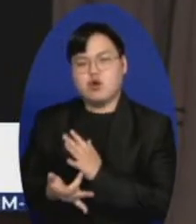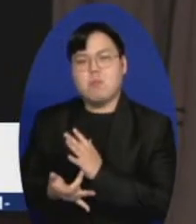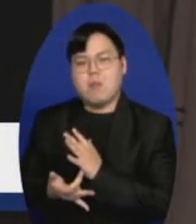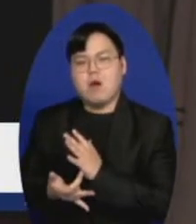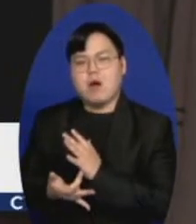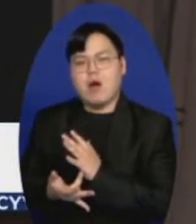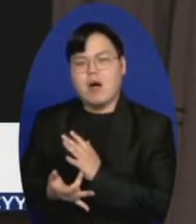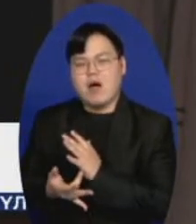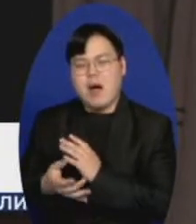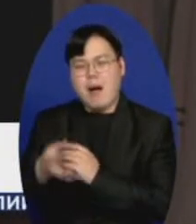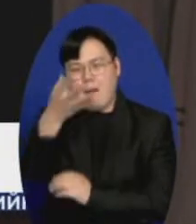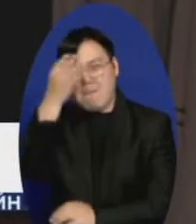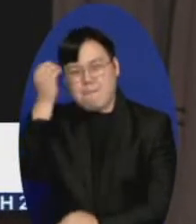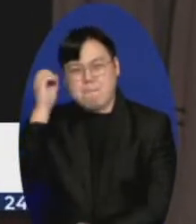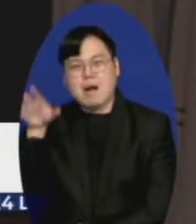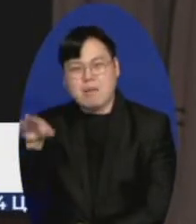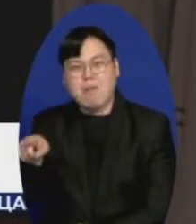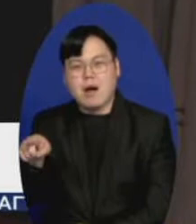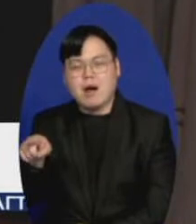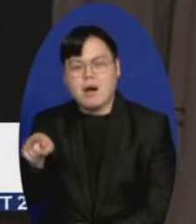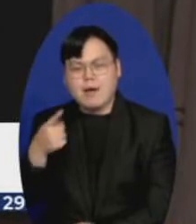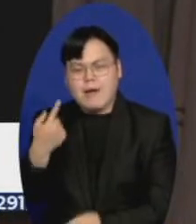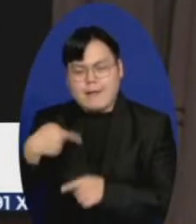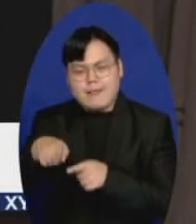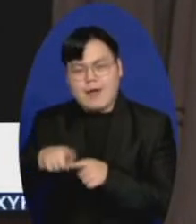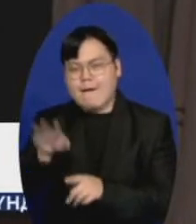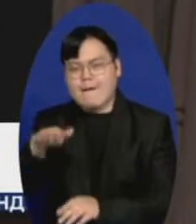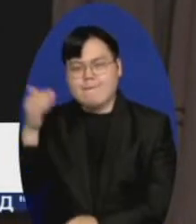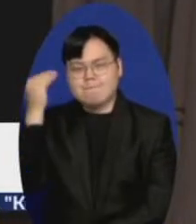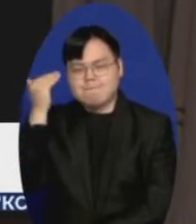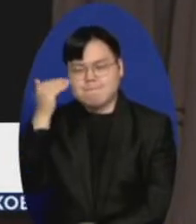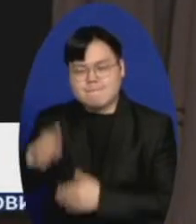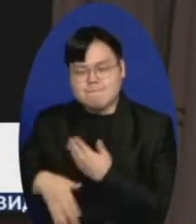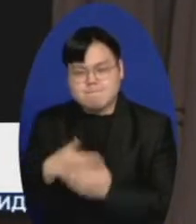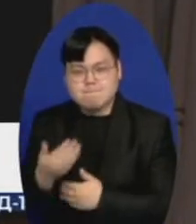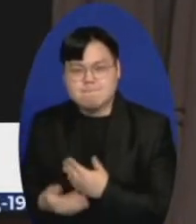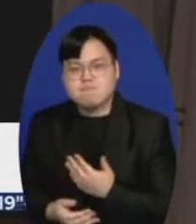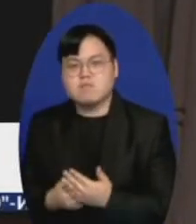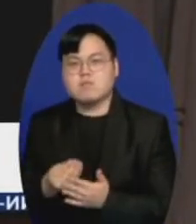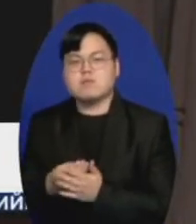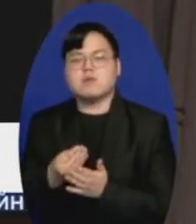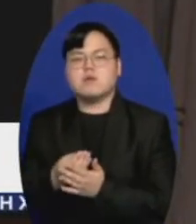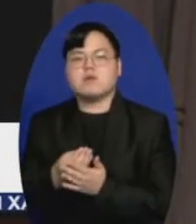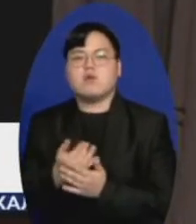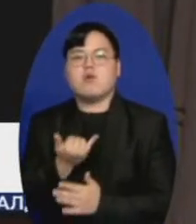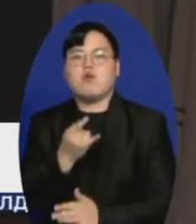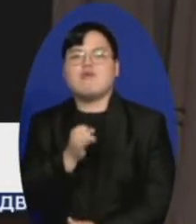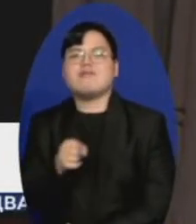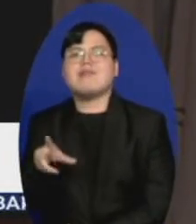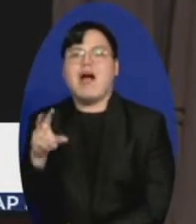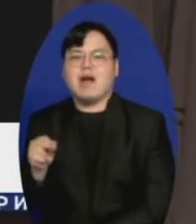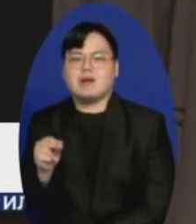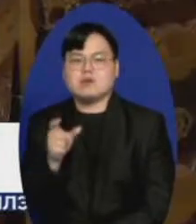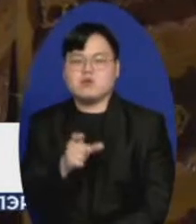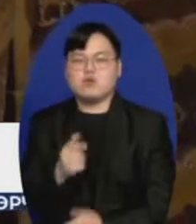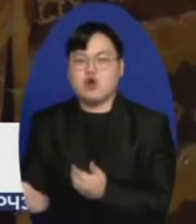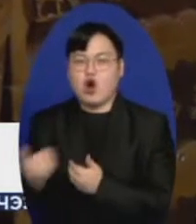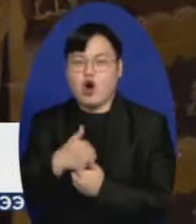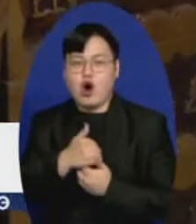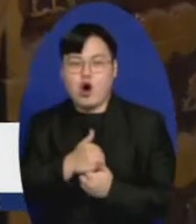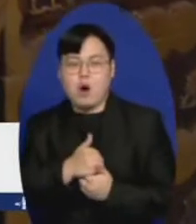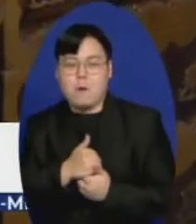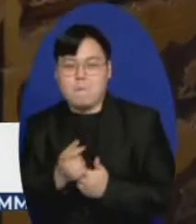технологи одоо мартагдсан технологиг эргэж сэргээж хийж байгаа үйд амжсан урлаачдаас оролцож байгаа нь маш сонирхолтой